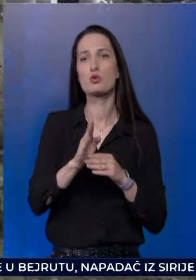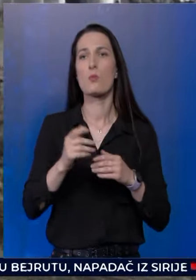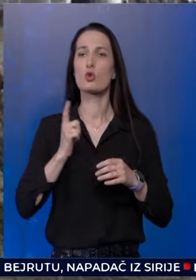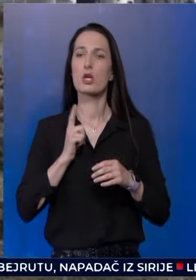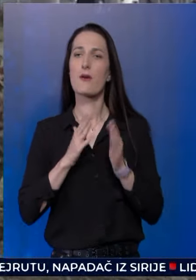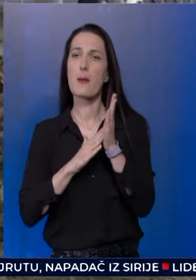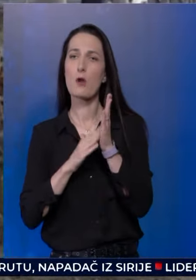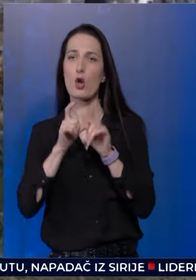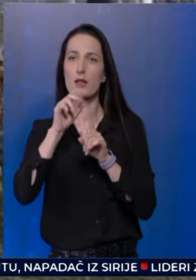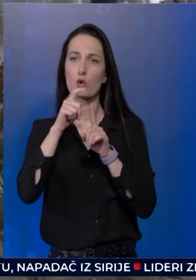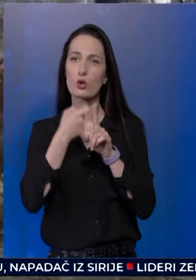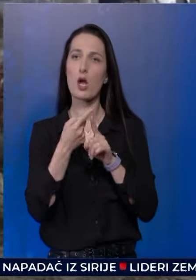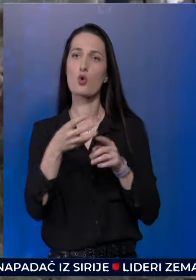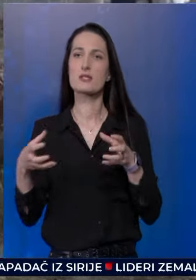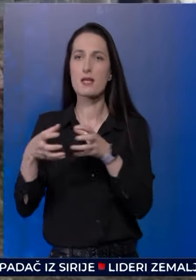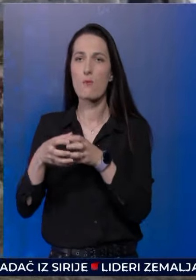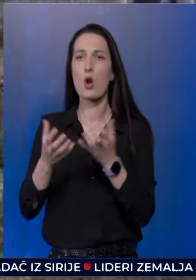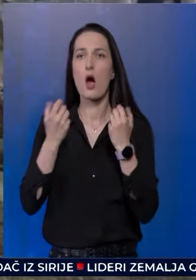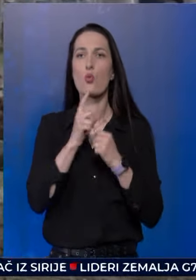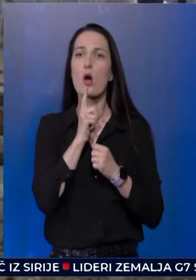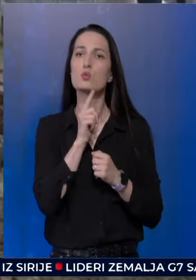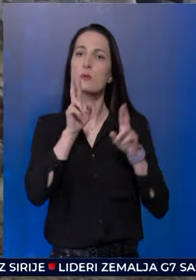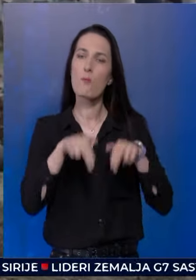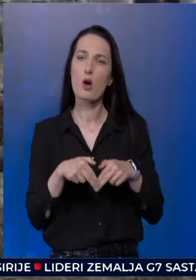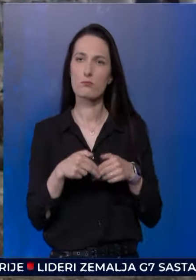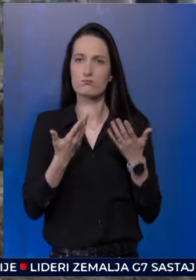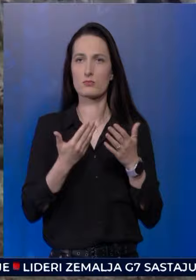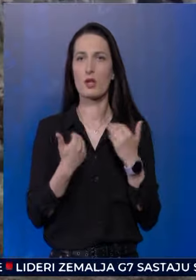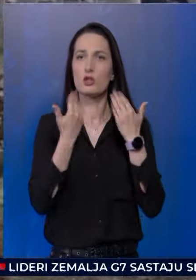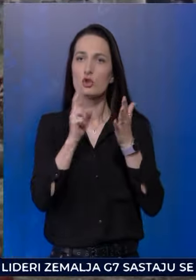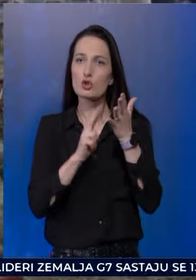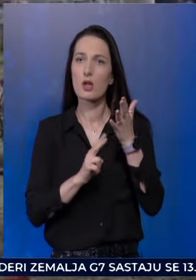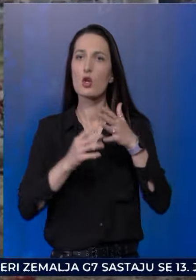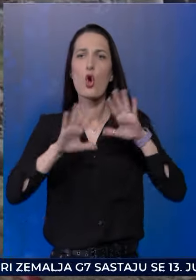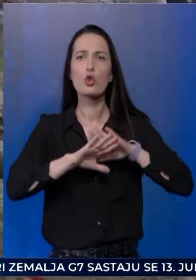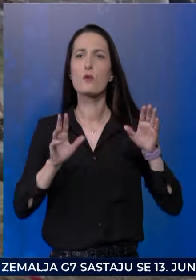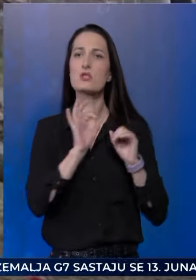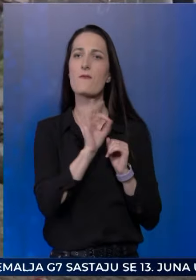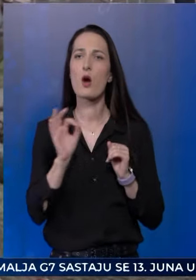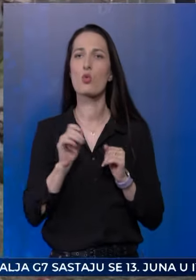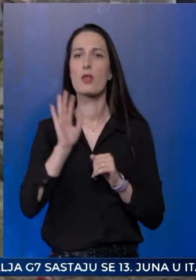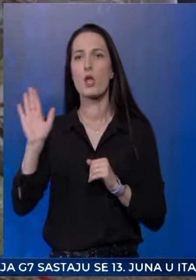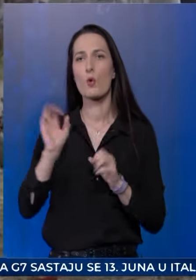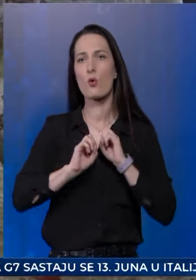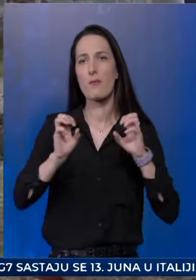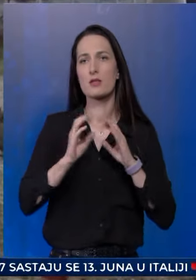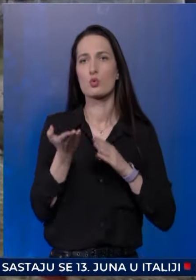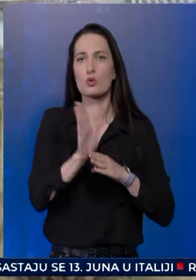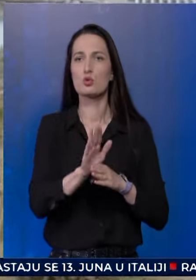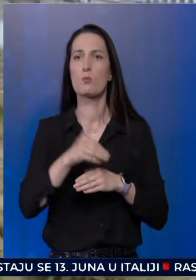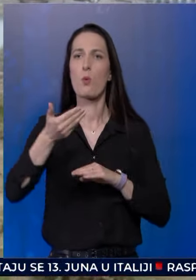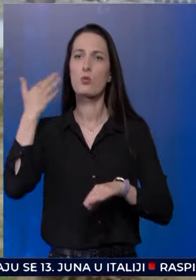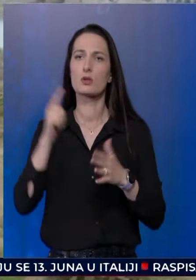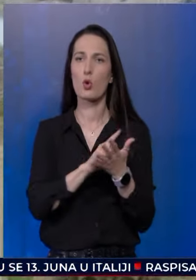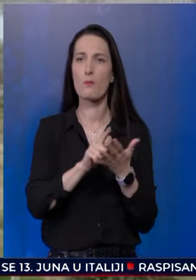Milorada Dodika od sabora, koja su se mogla iščitati iz gotovo svakog njegovog medijskog istupa u proteklom periodu. Posebno se to odnosi na takozvani prijedlog